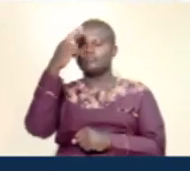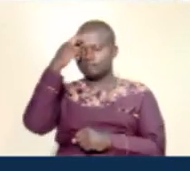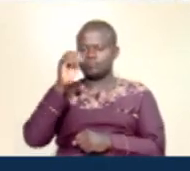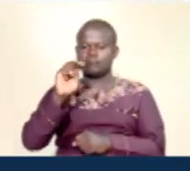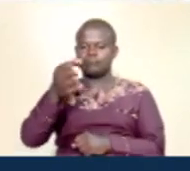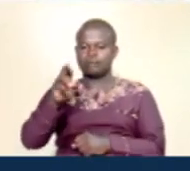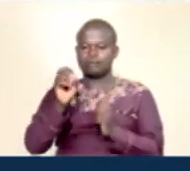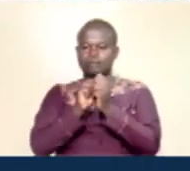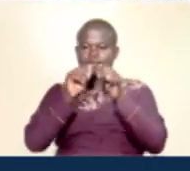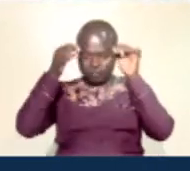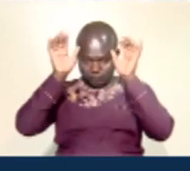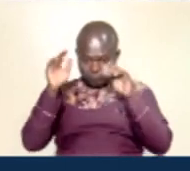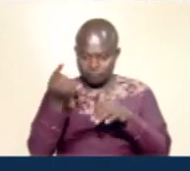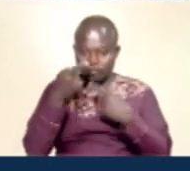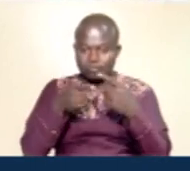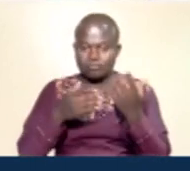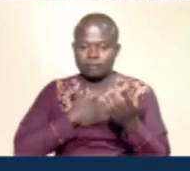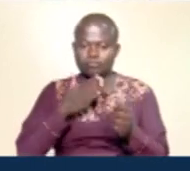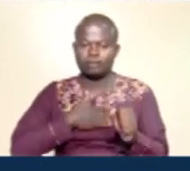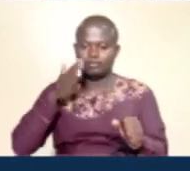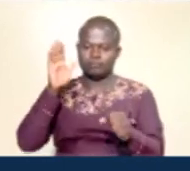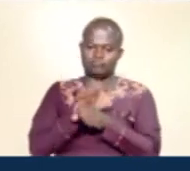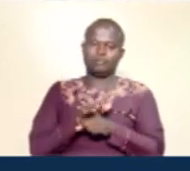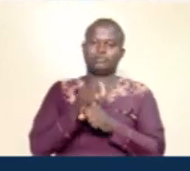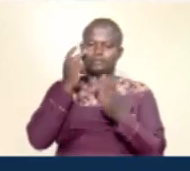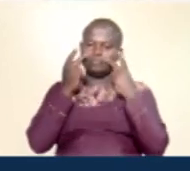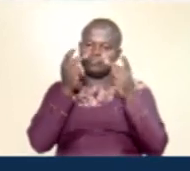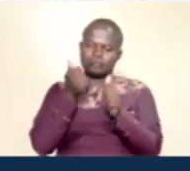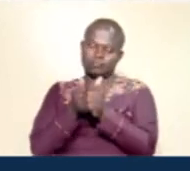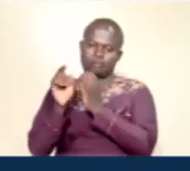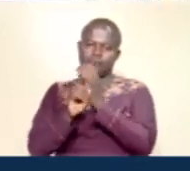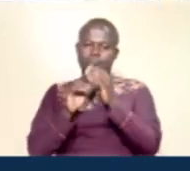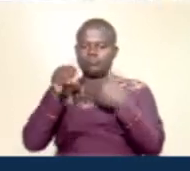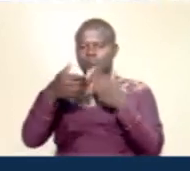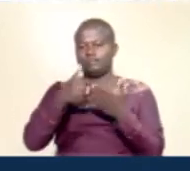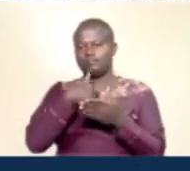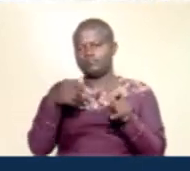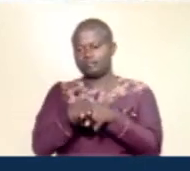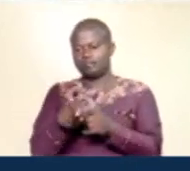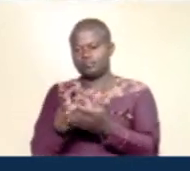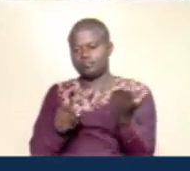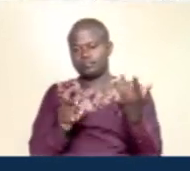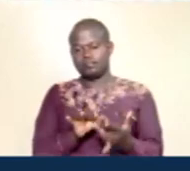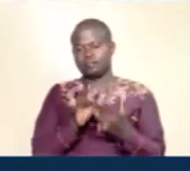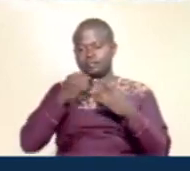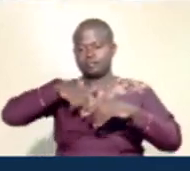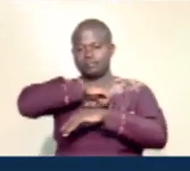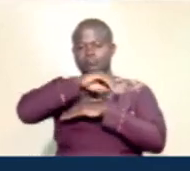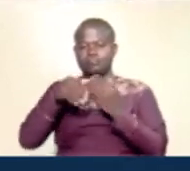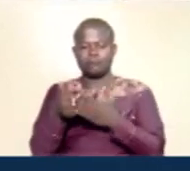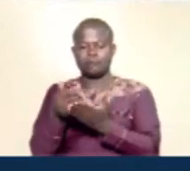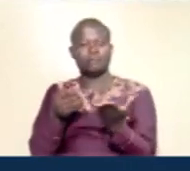stade amahoro na stade Nyamirambo zonyine ariko biradushimisha bikomeye kubona buri karere kose gafite stade nk'iyi ngiyi. Umwihariko w'iyacu